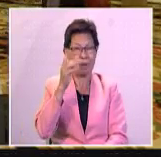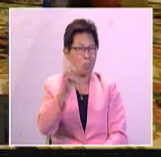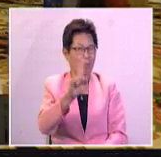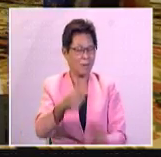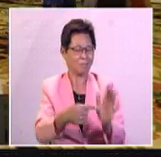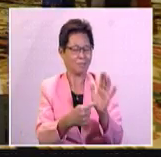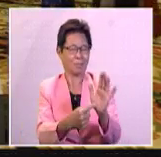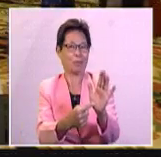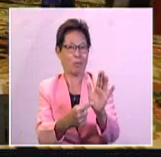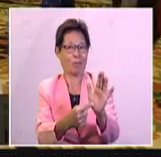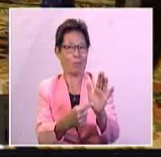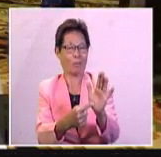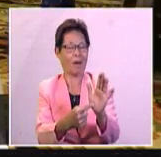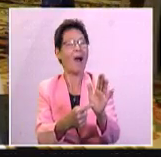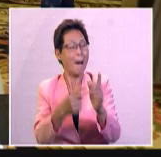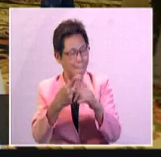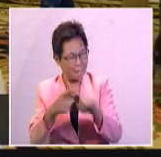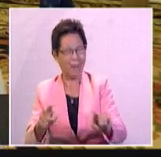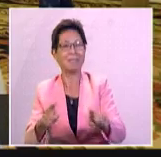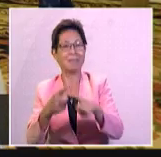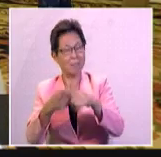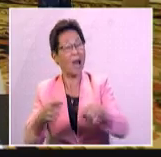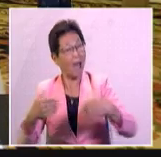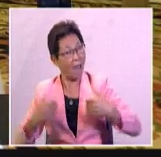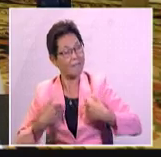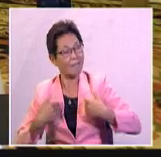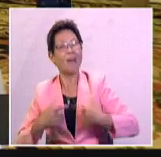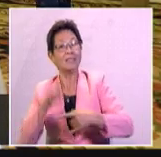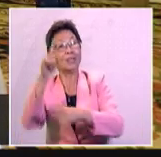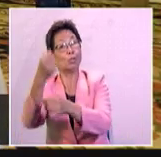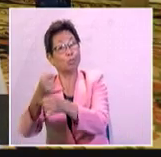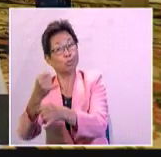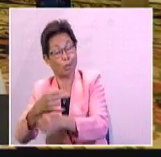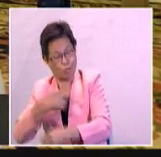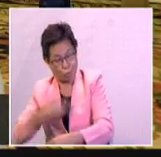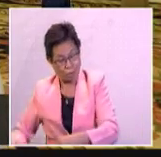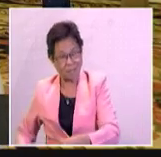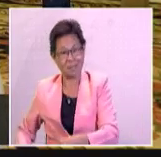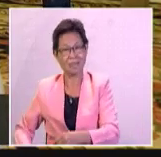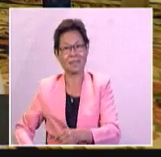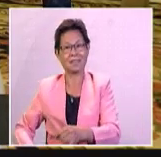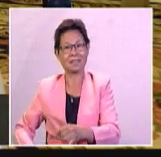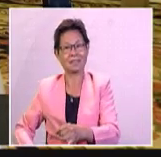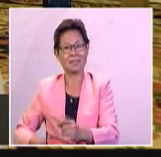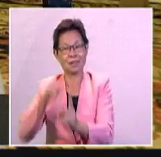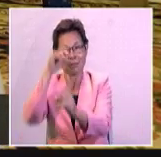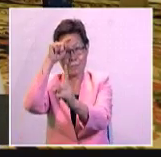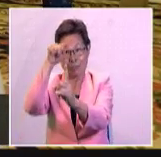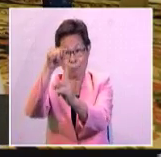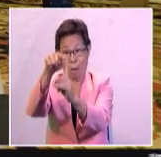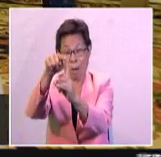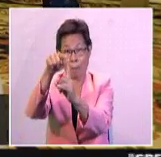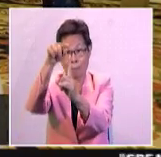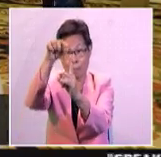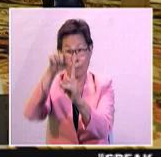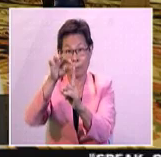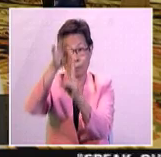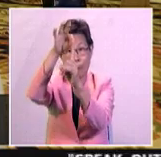simbol tetapi merupakan satu institusi yang menjadi paksi kepada